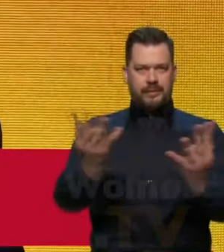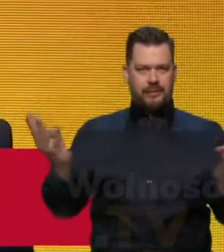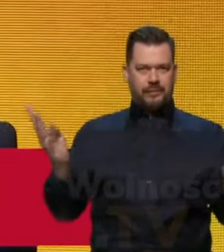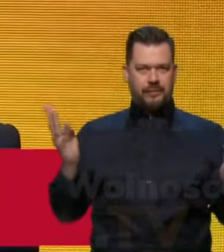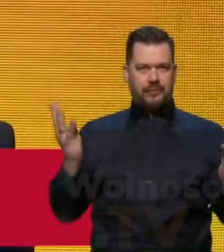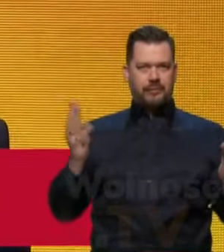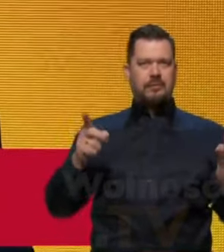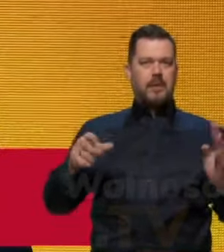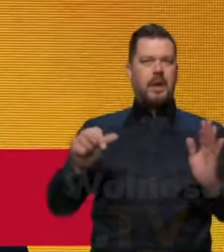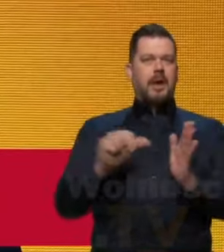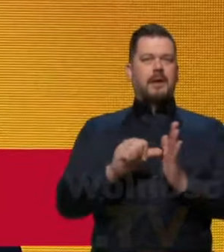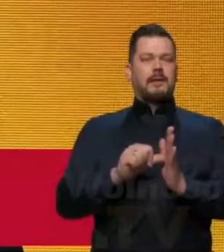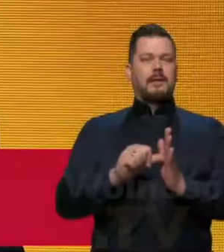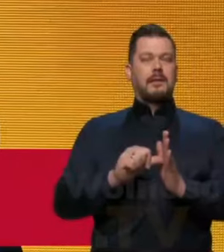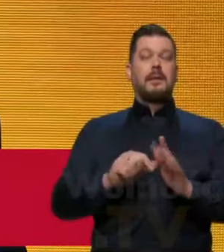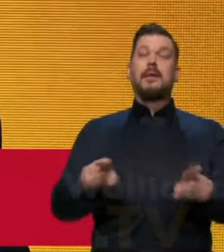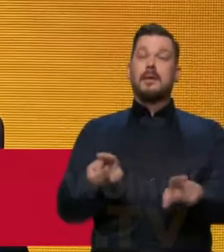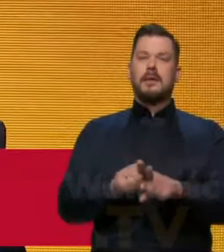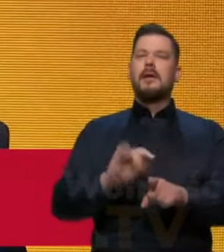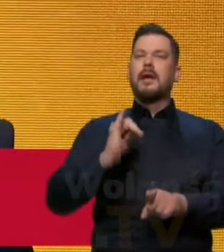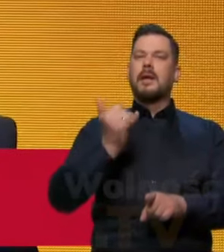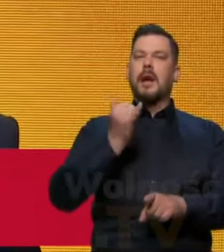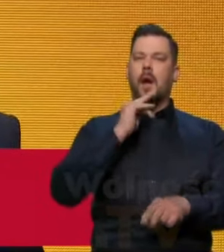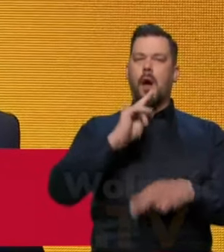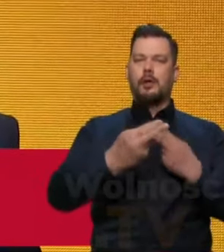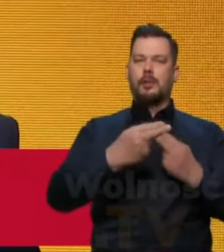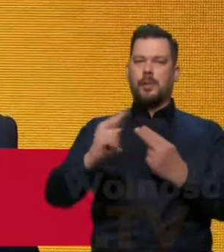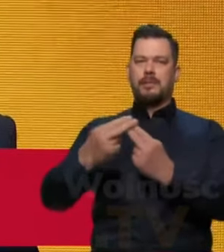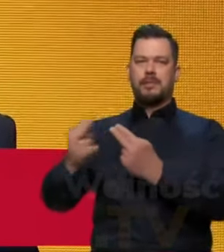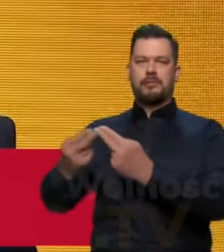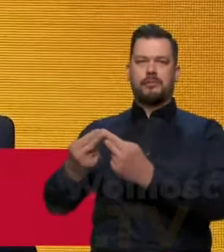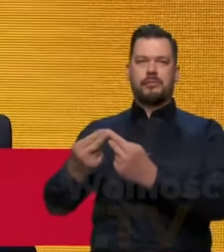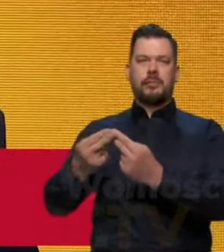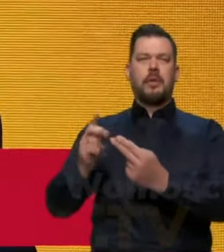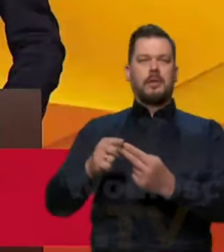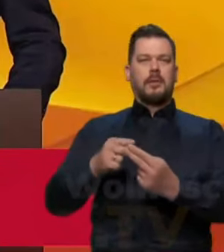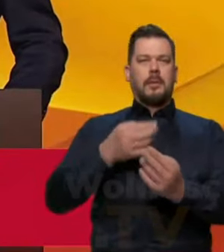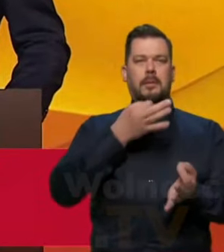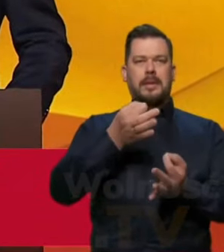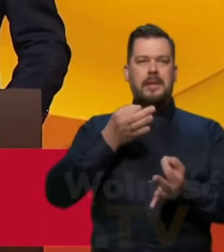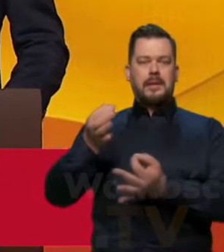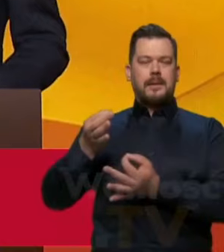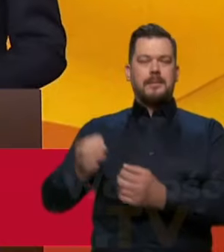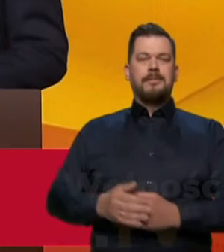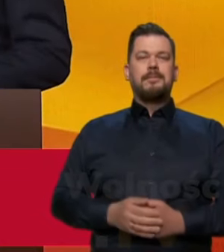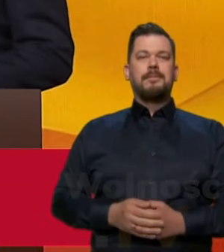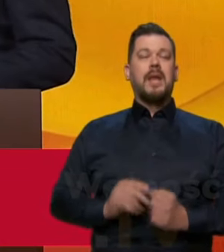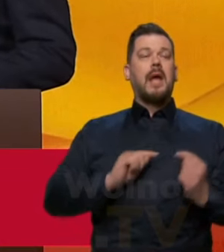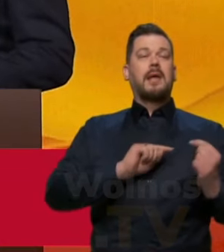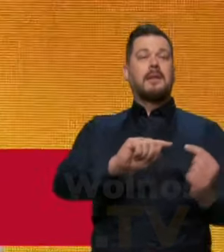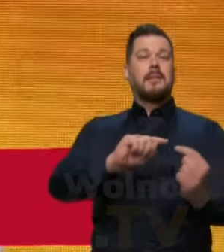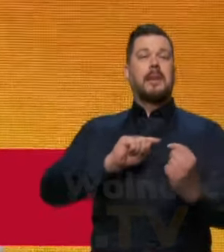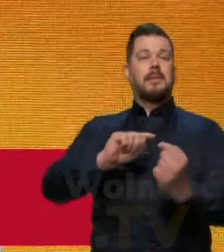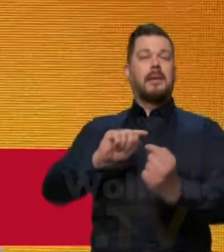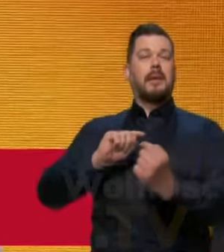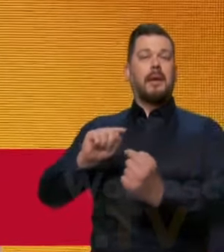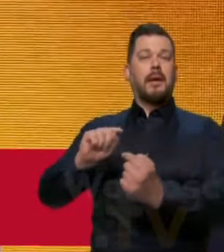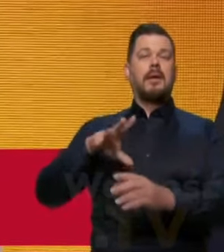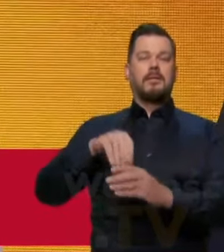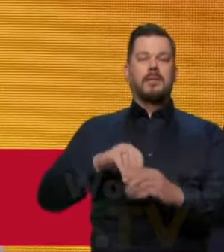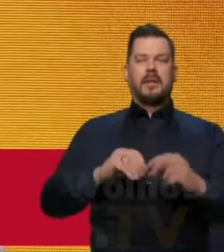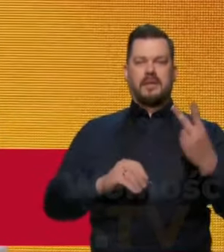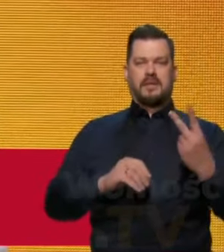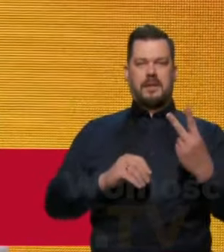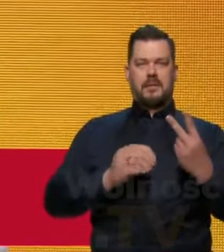występują dzisiaj kandydaci, ale również w jakiej kolejności będą odpowiadać w kolejnych turach pytań. A sama debata warszawska będzie się składała z